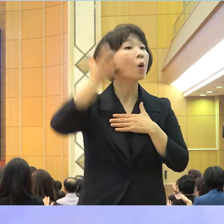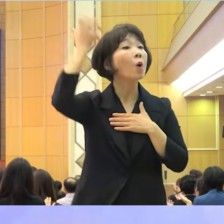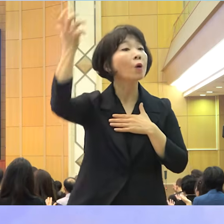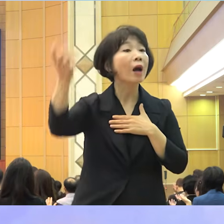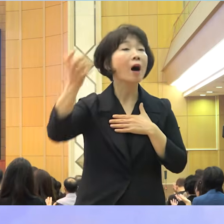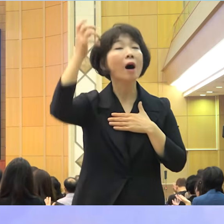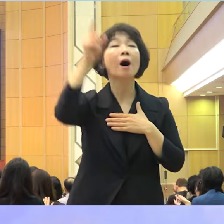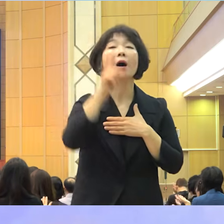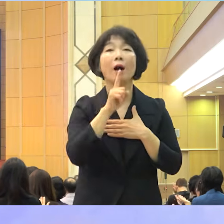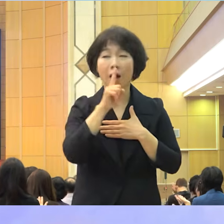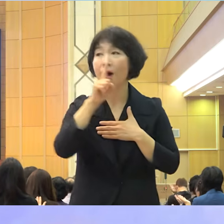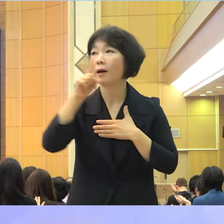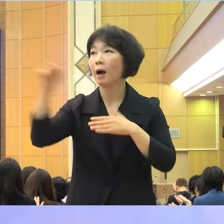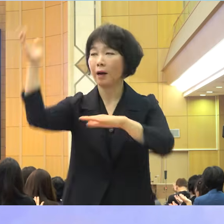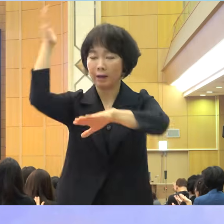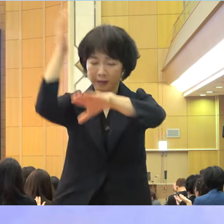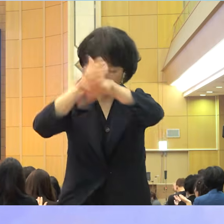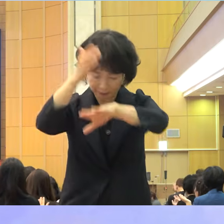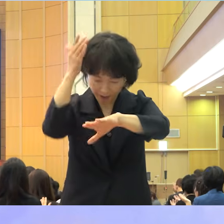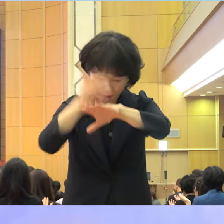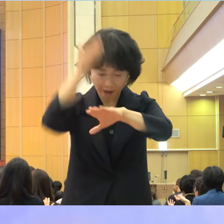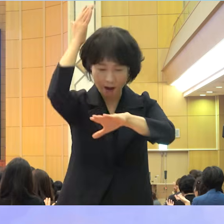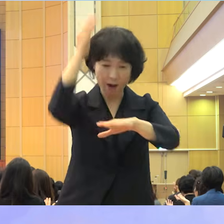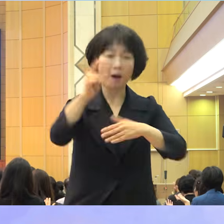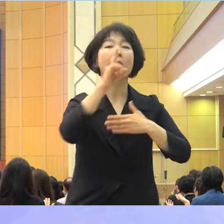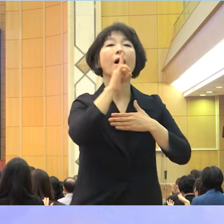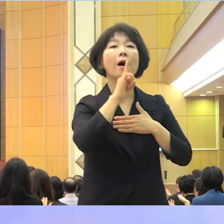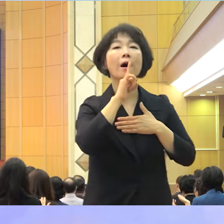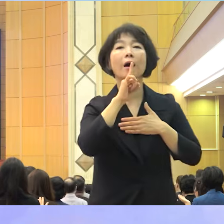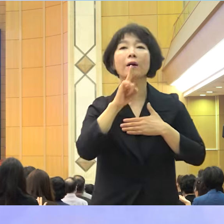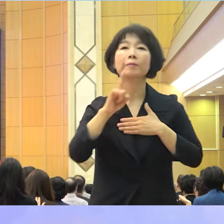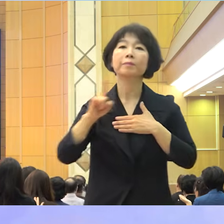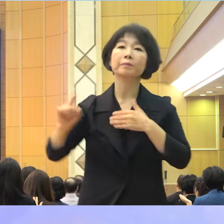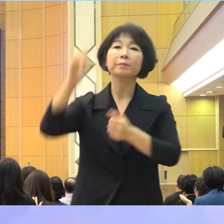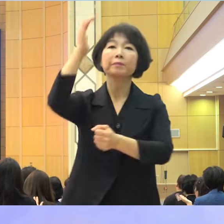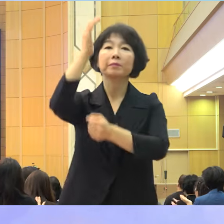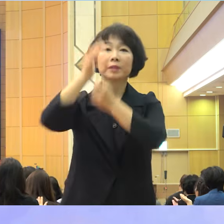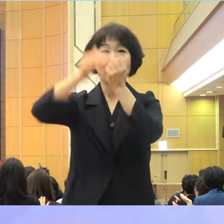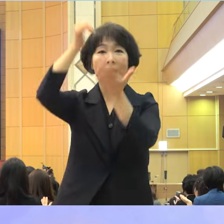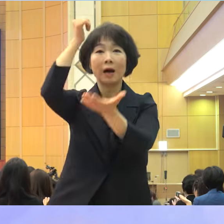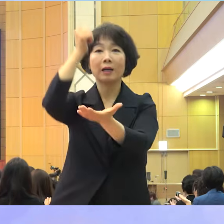내 영혼아 감사하라.